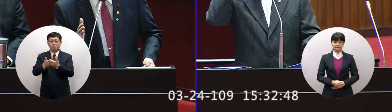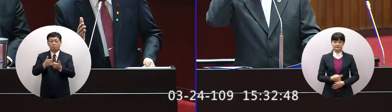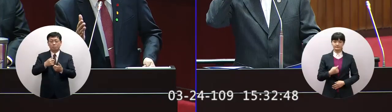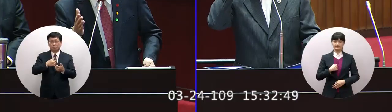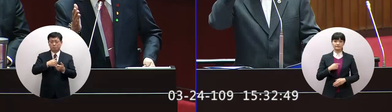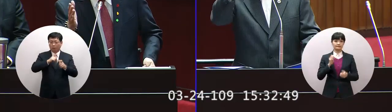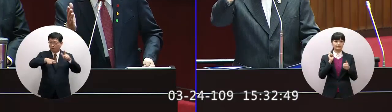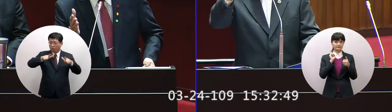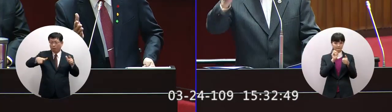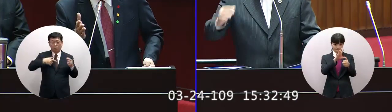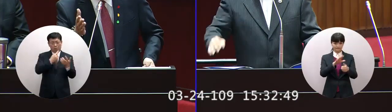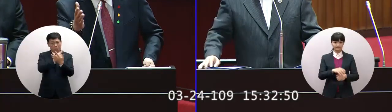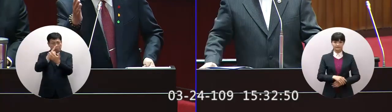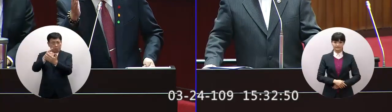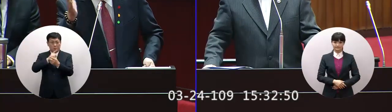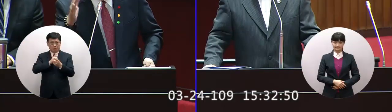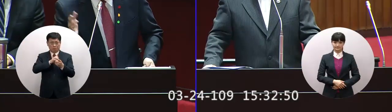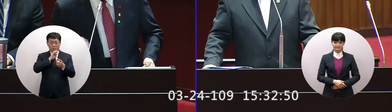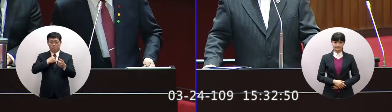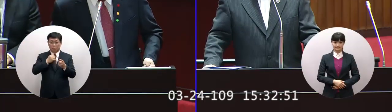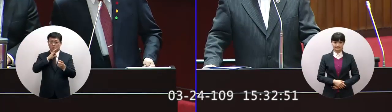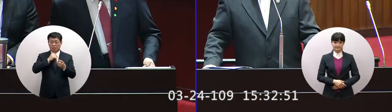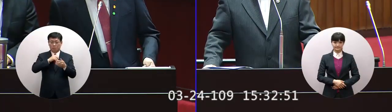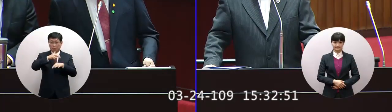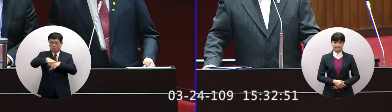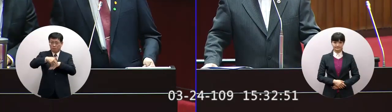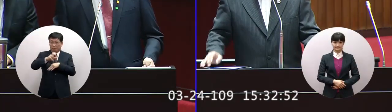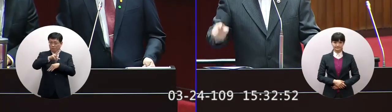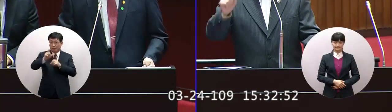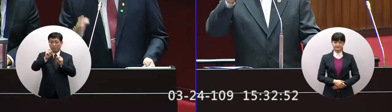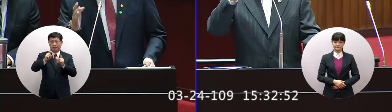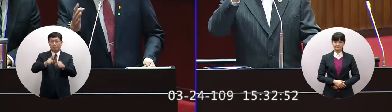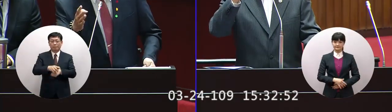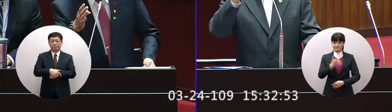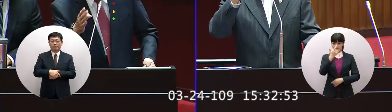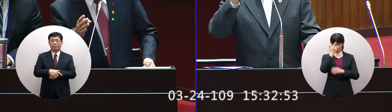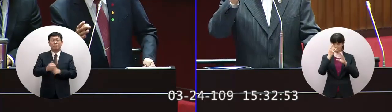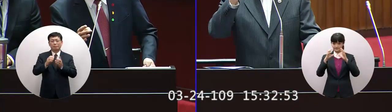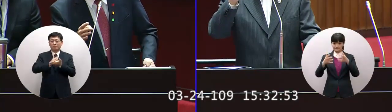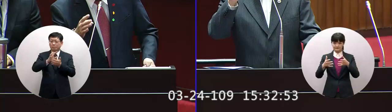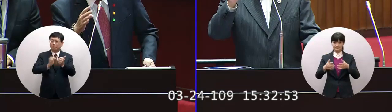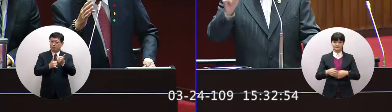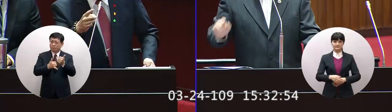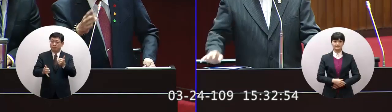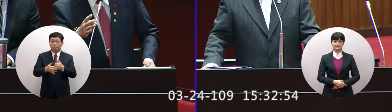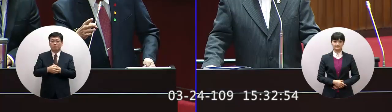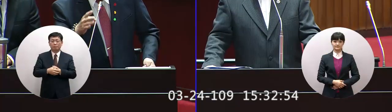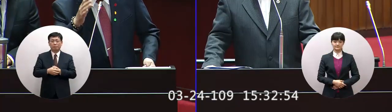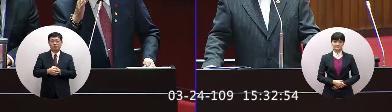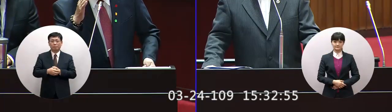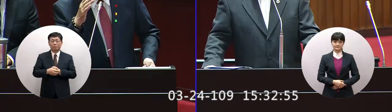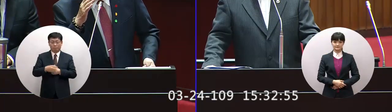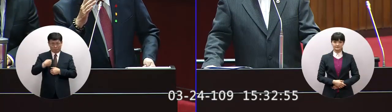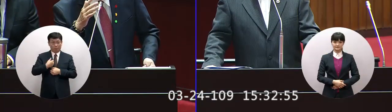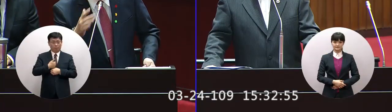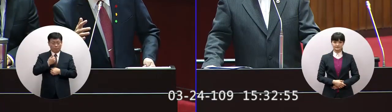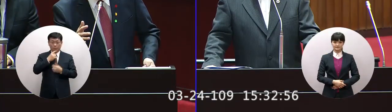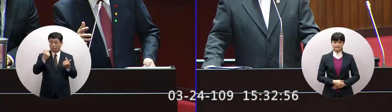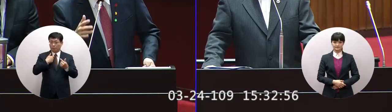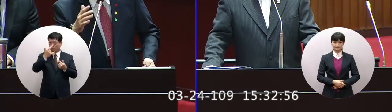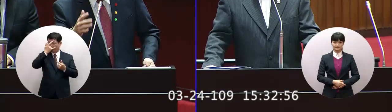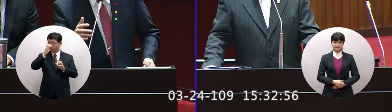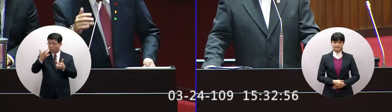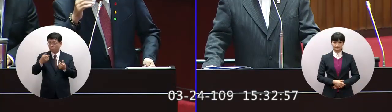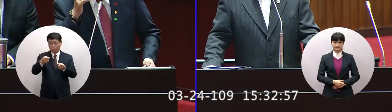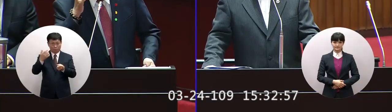院长。这个 每一个国家的 roadmap 的路径都不一样。 德国是一个能 源。我跟委员报告，过去我们像德